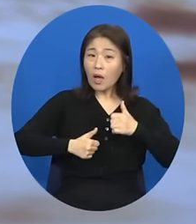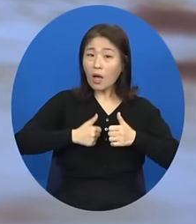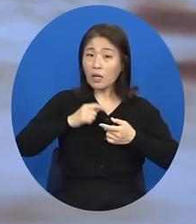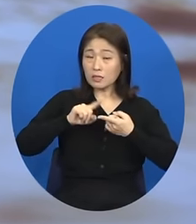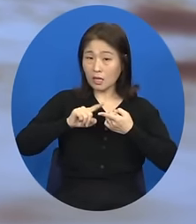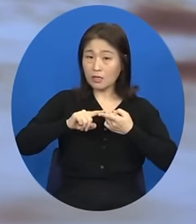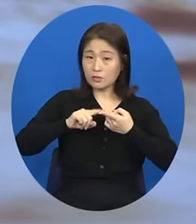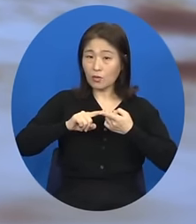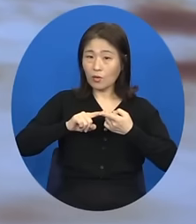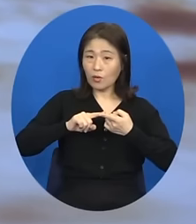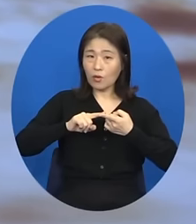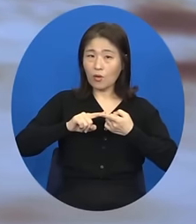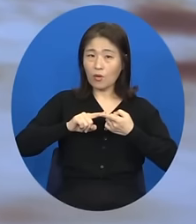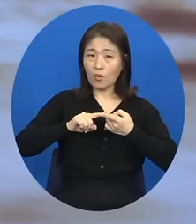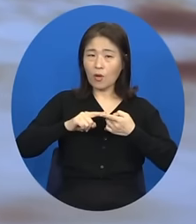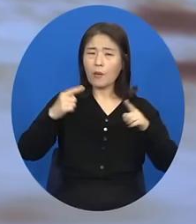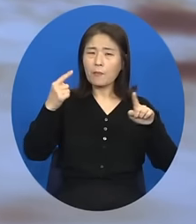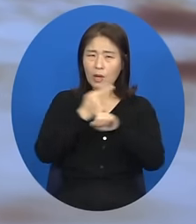죄가 없을까요?